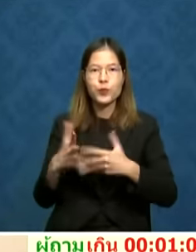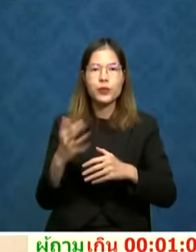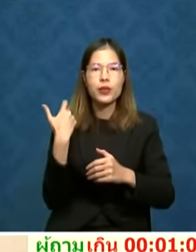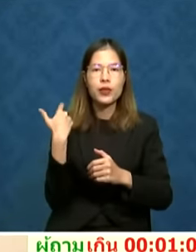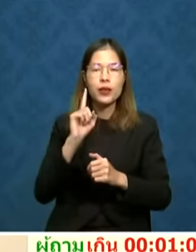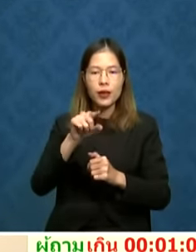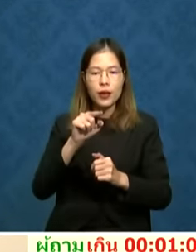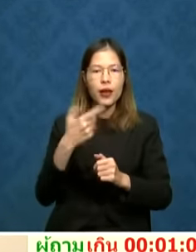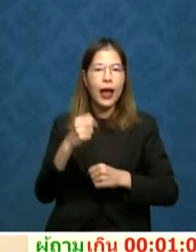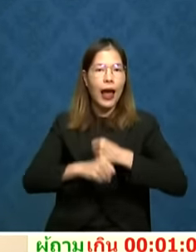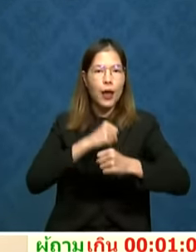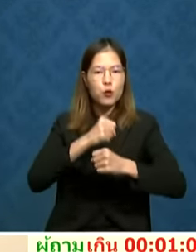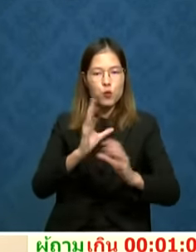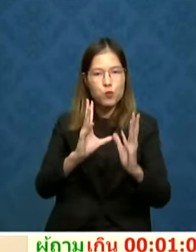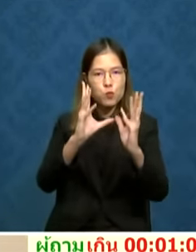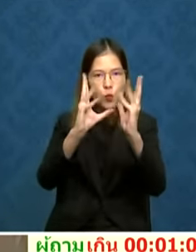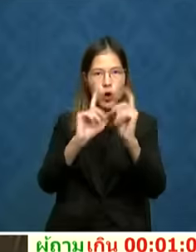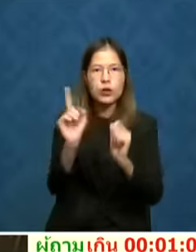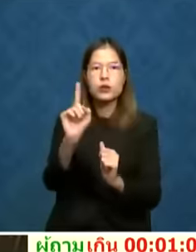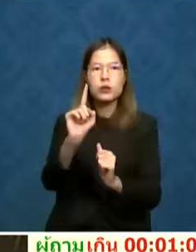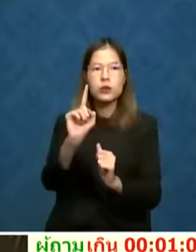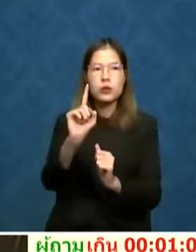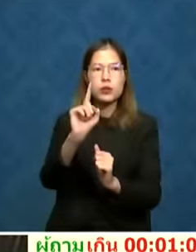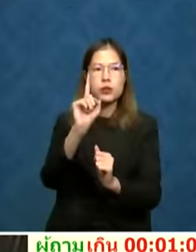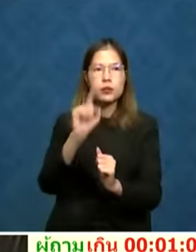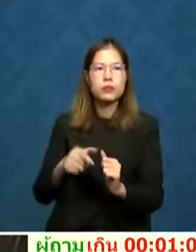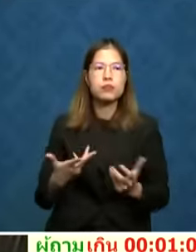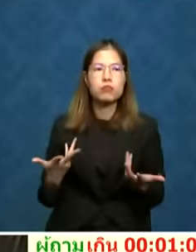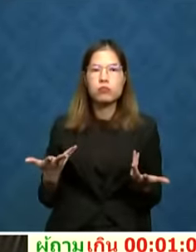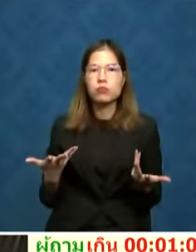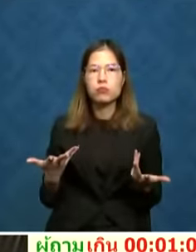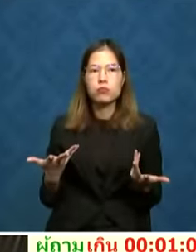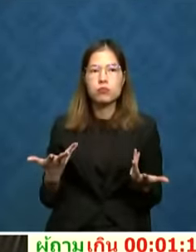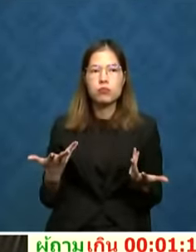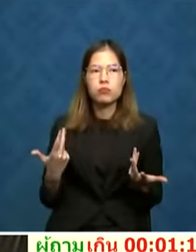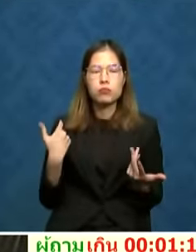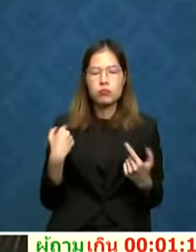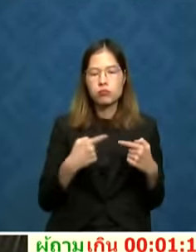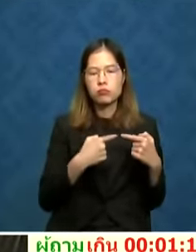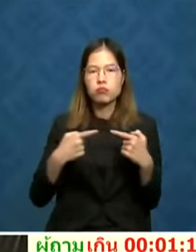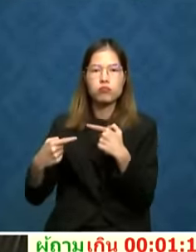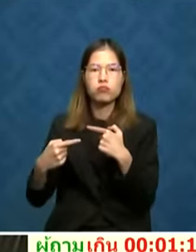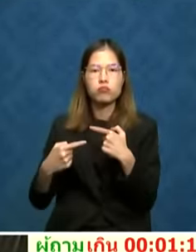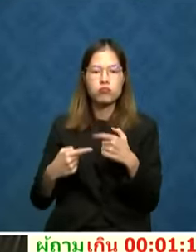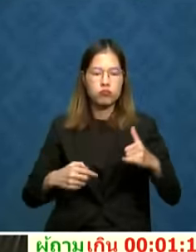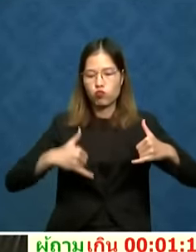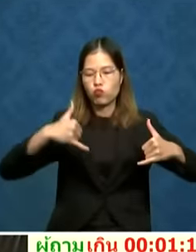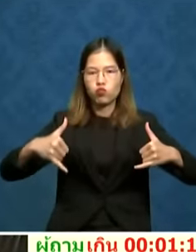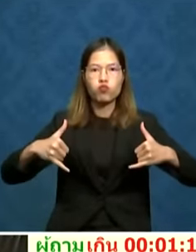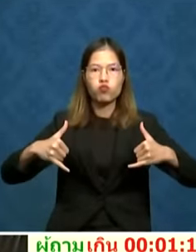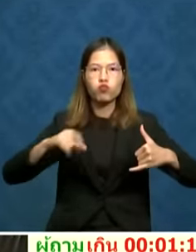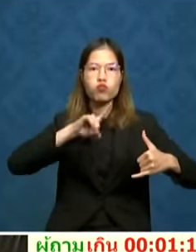ขาอัยุคามมันก็จะไม่มีการศึบยานไม่มีคำให้การ